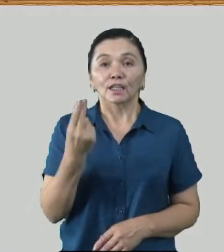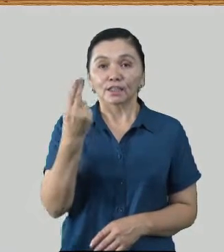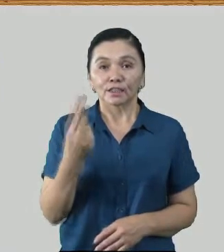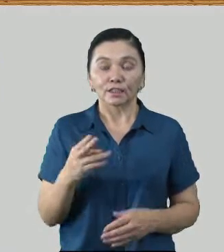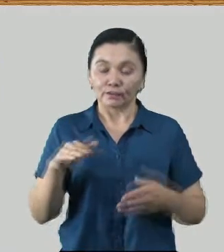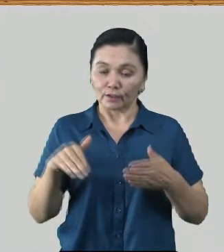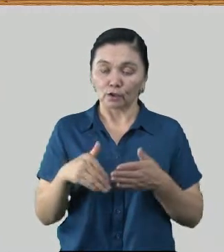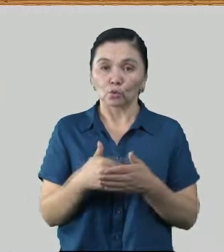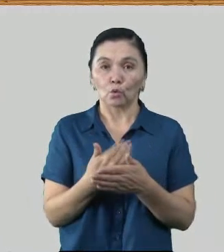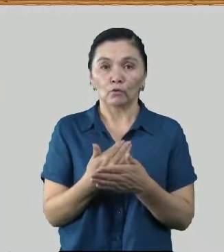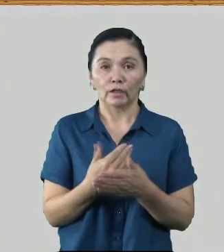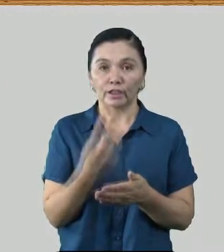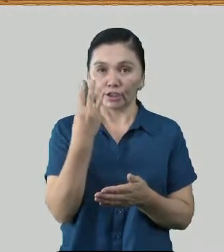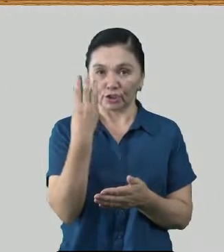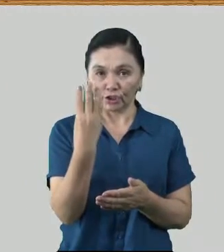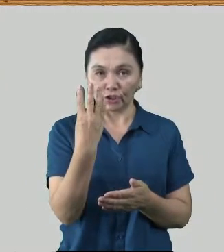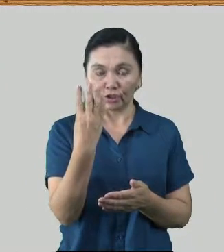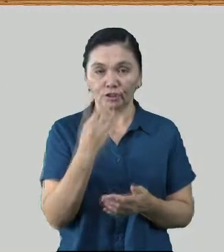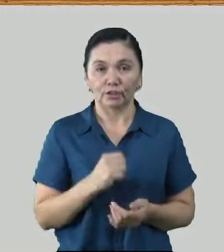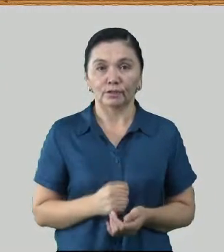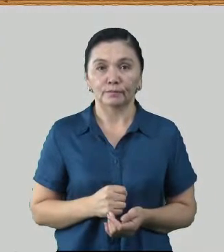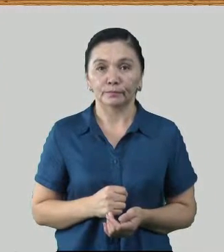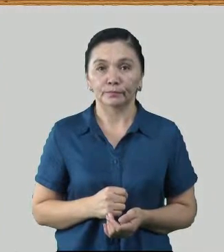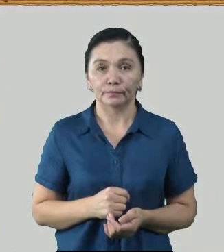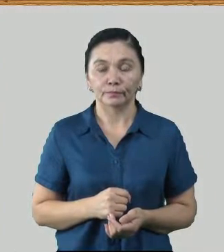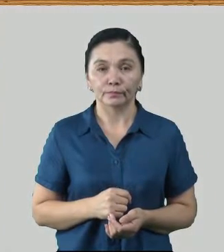Цифра новая, 4.